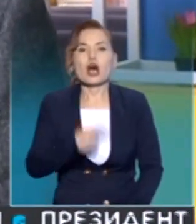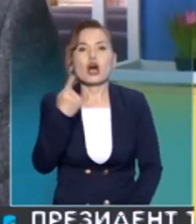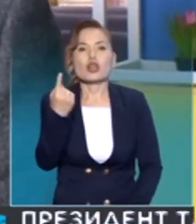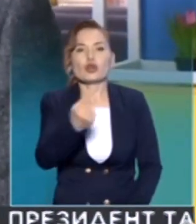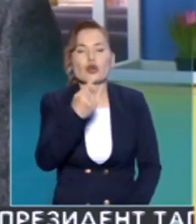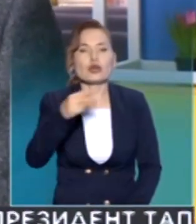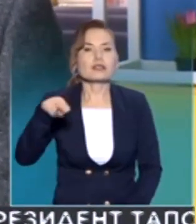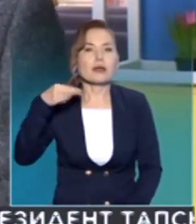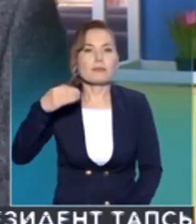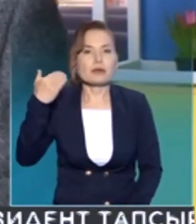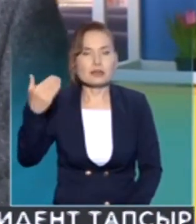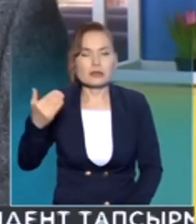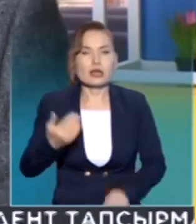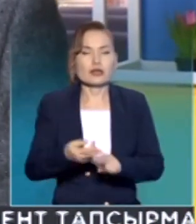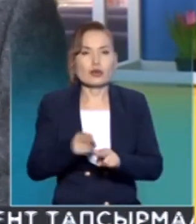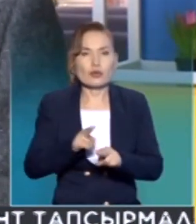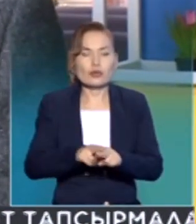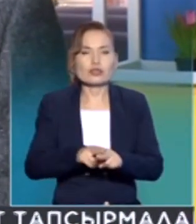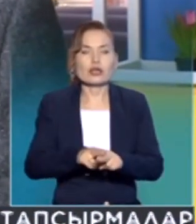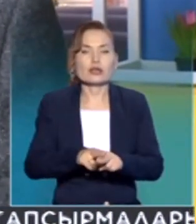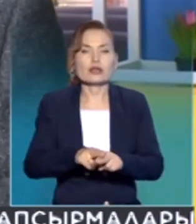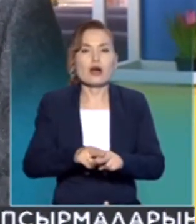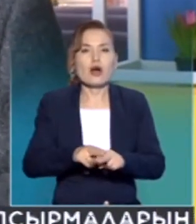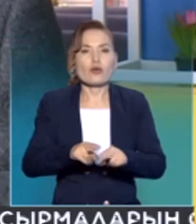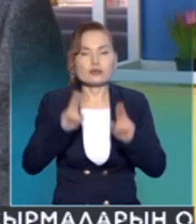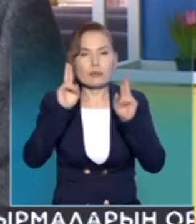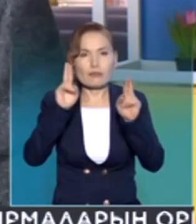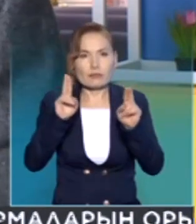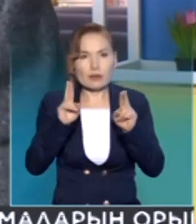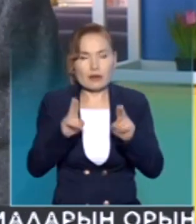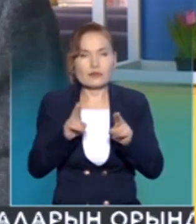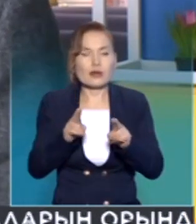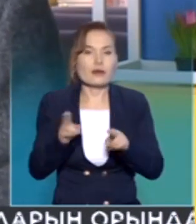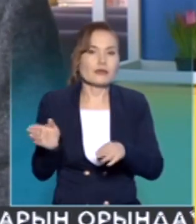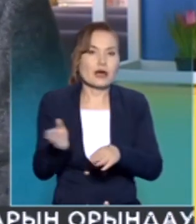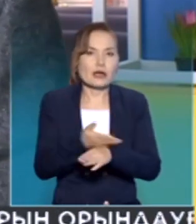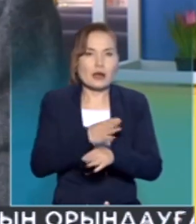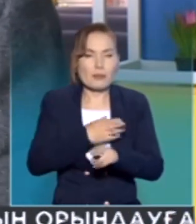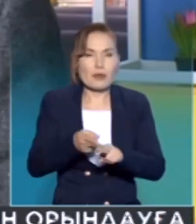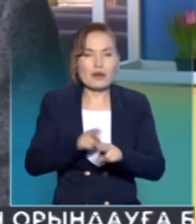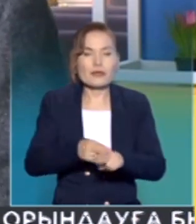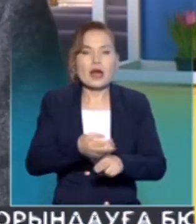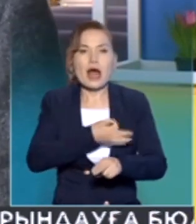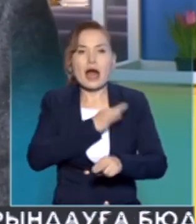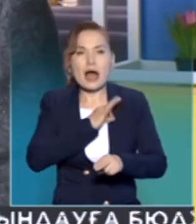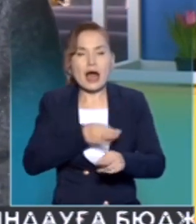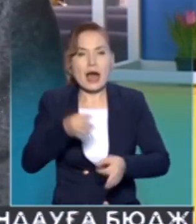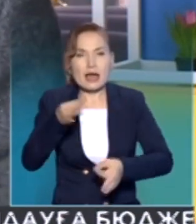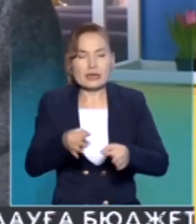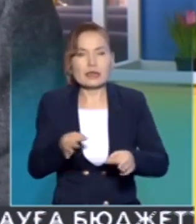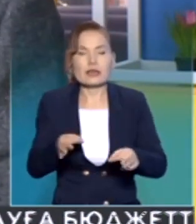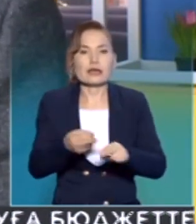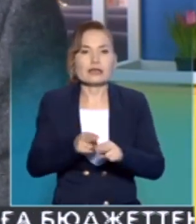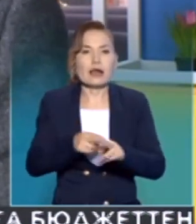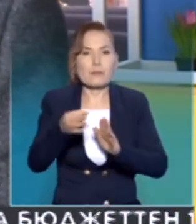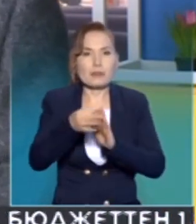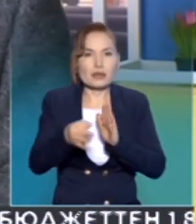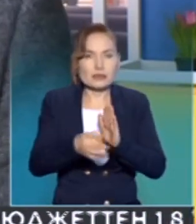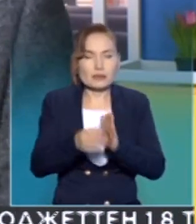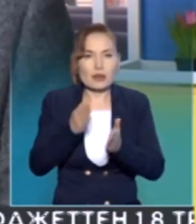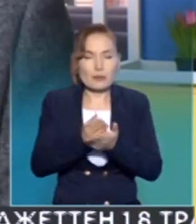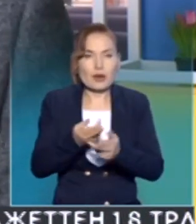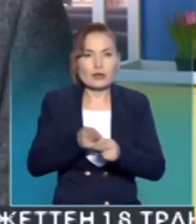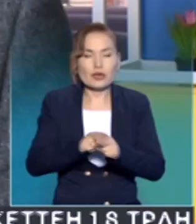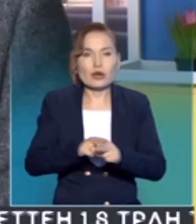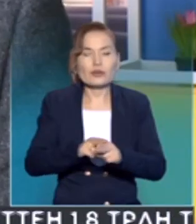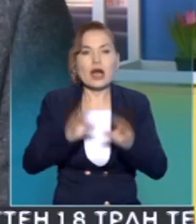статустарын бәрінде жұмысты алып тастады. Неге алып тастады? Өйткені әділеттік принциптары, теңдік принциптары, адам құқықтары үстемділігі